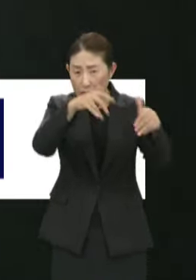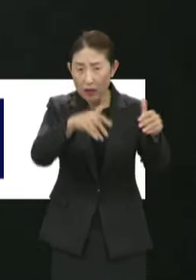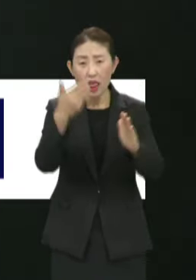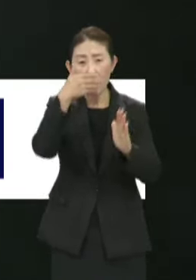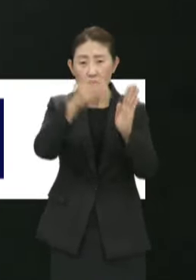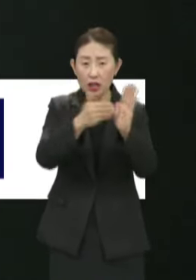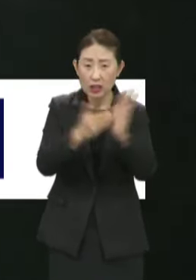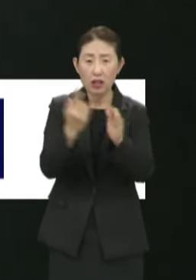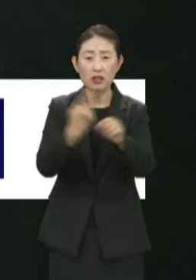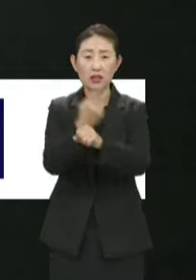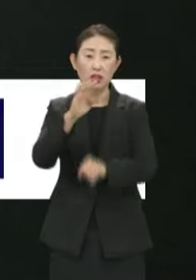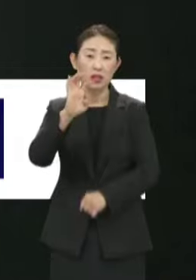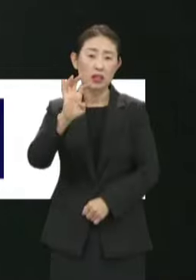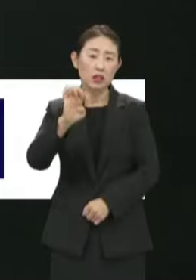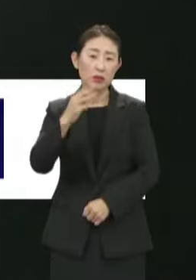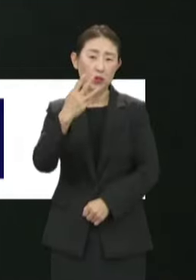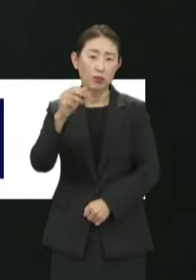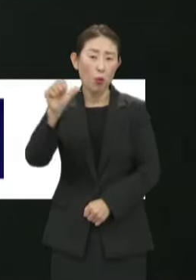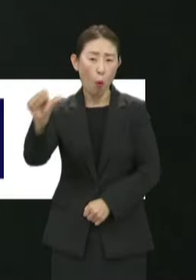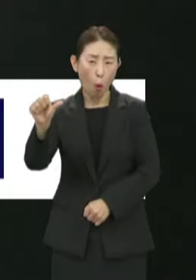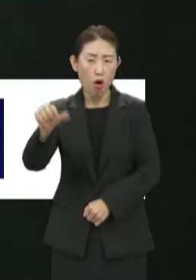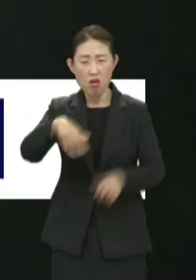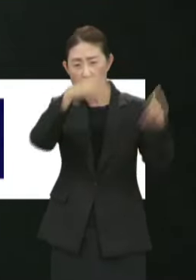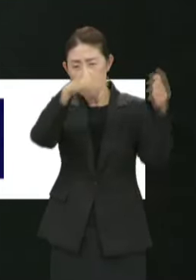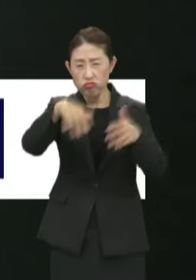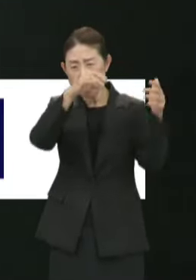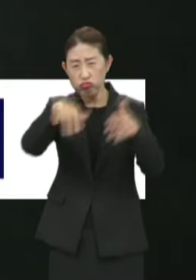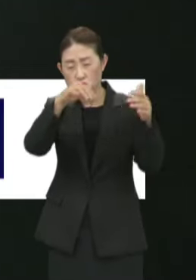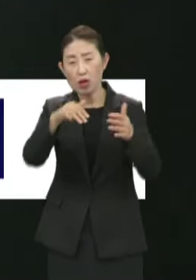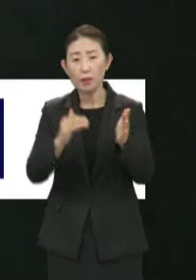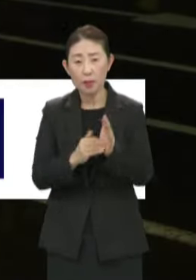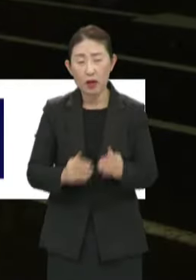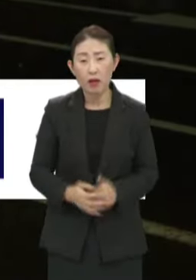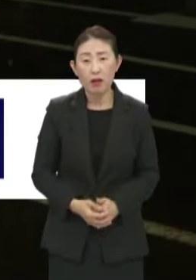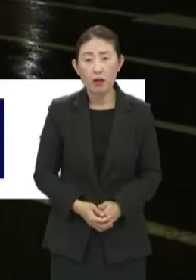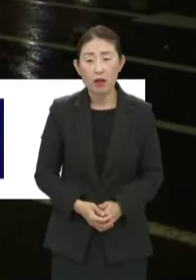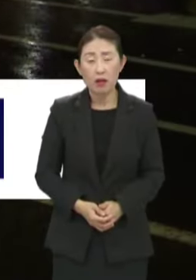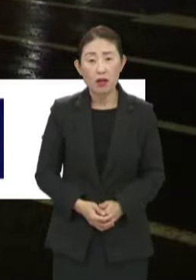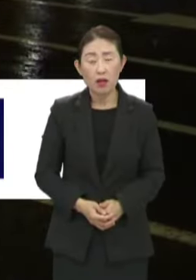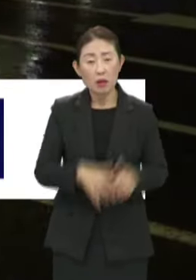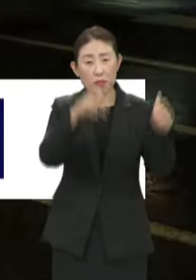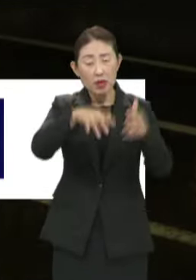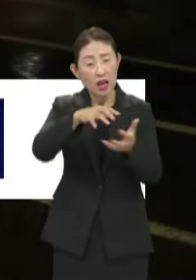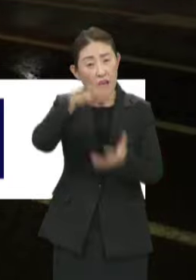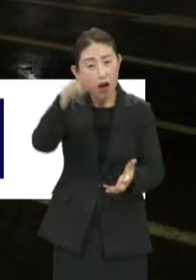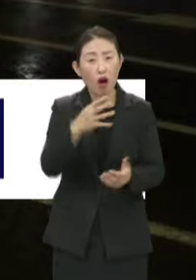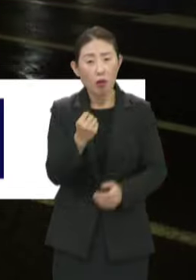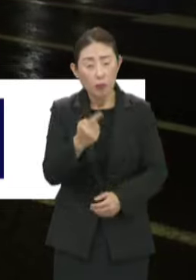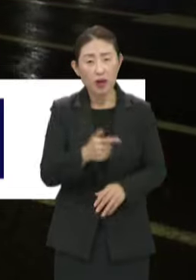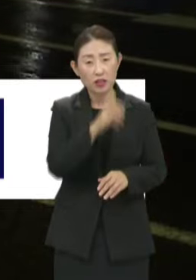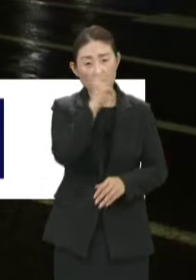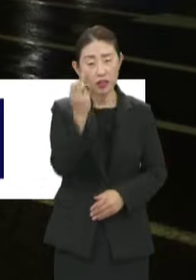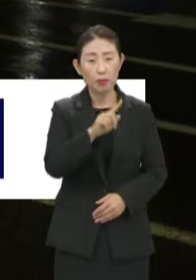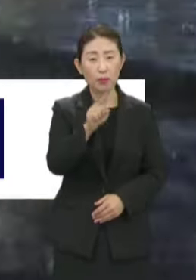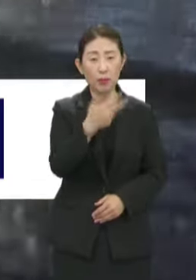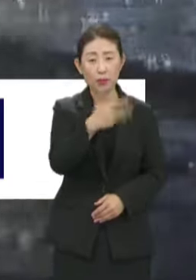당진 시간당 최대 43.5mm 등 강한 비가 내렸습니다. 지금까지 내린 비의 양은